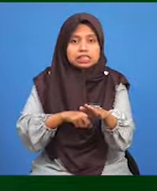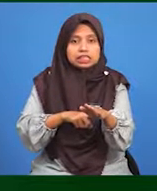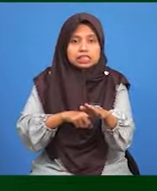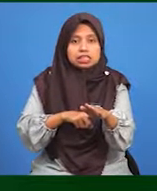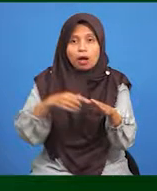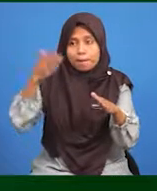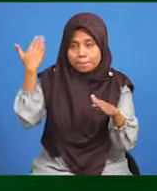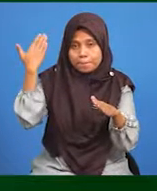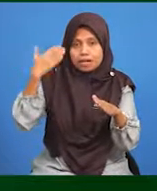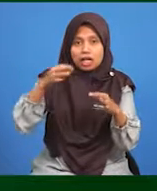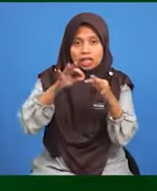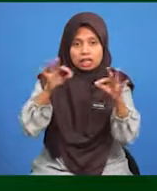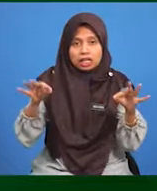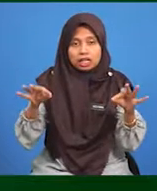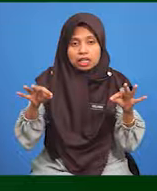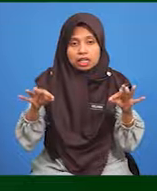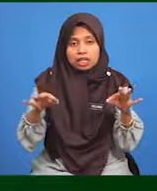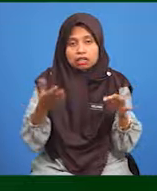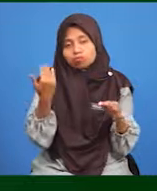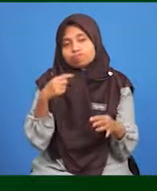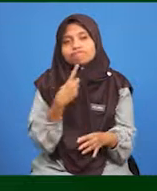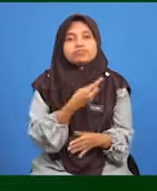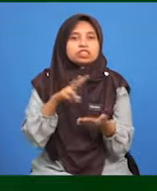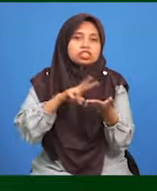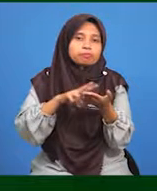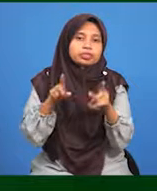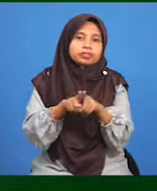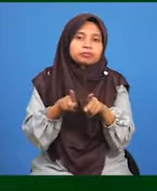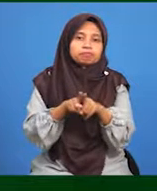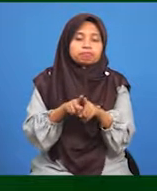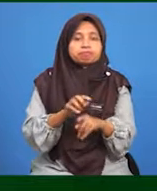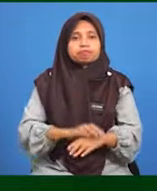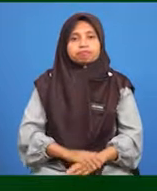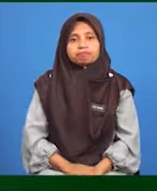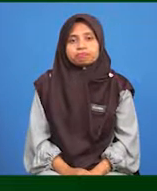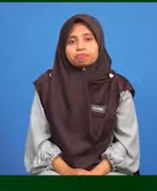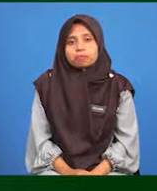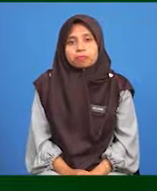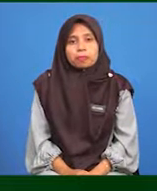ayat Mari kita baca ayat ini pesama